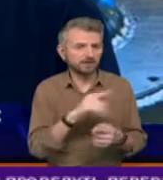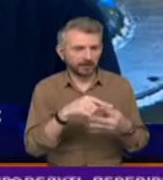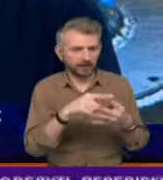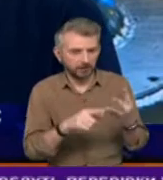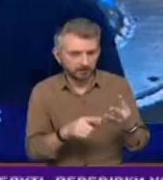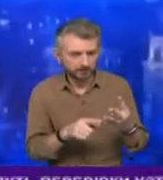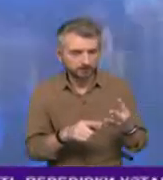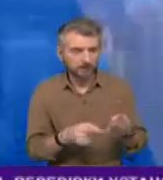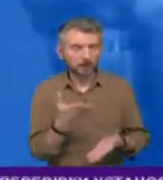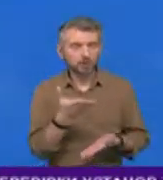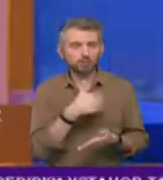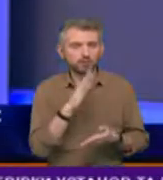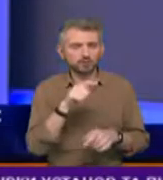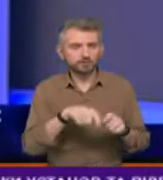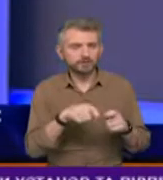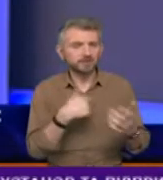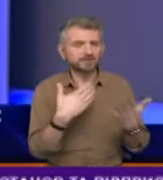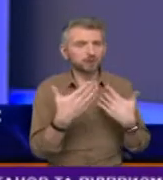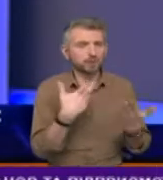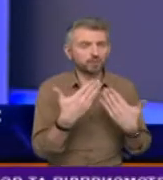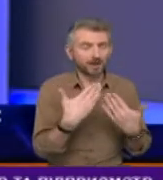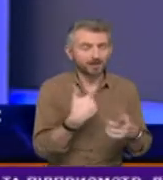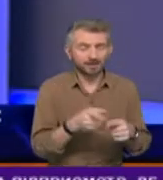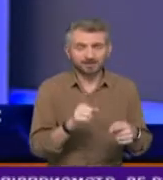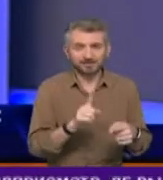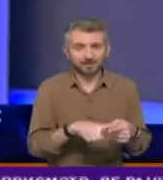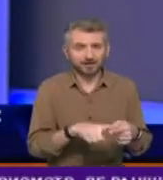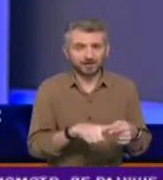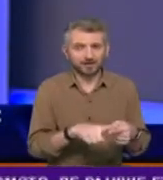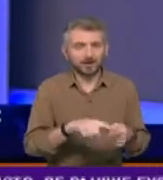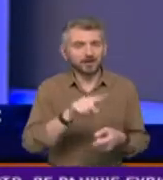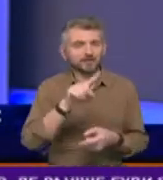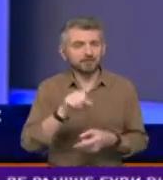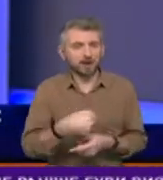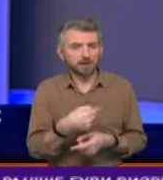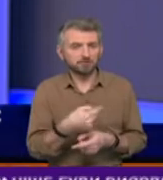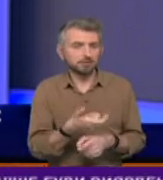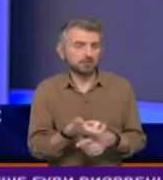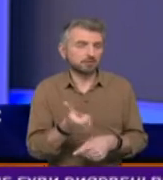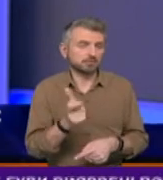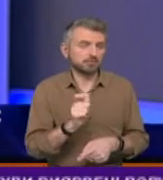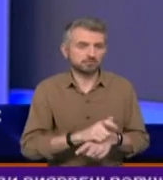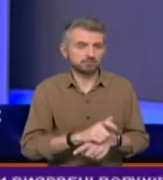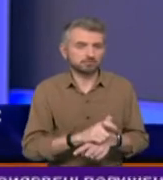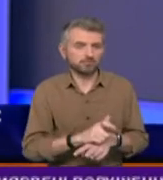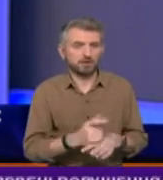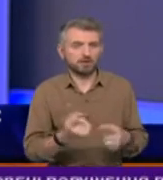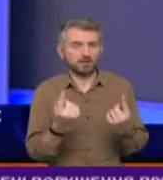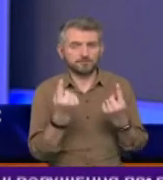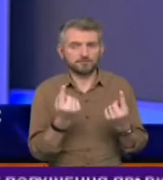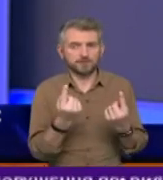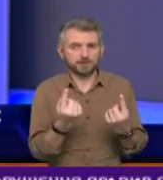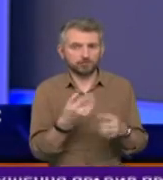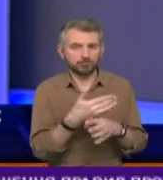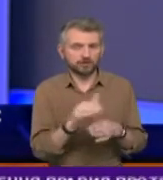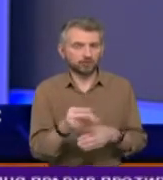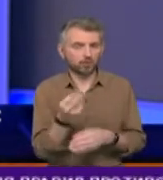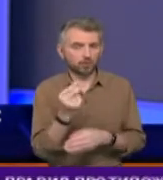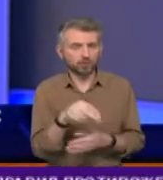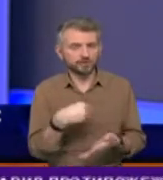використовують соціологію, ну, я, наприклад, президента, там, рахувати, не перерахувати. Медицину неможливо уявити без